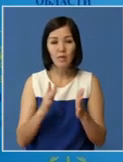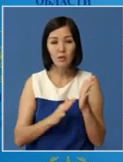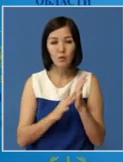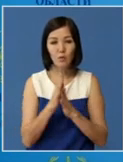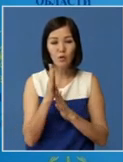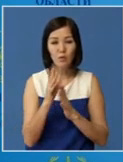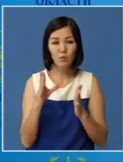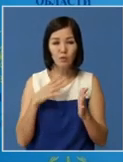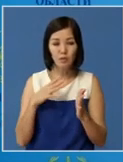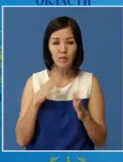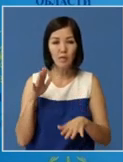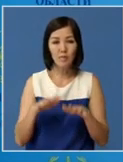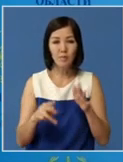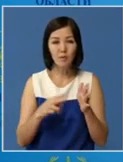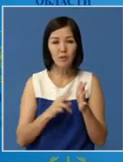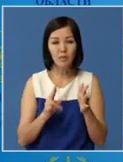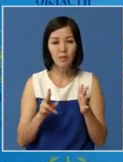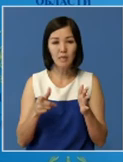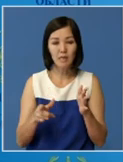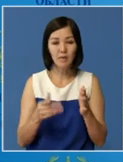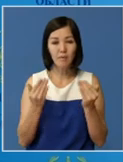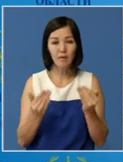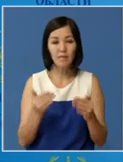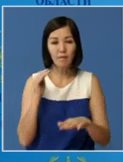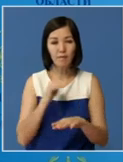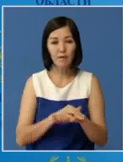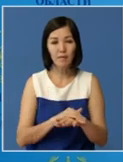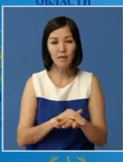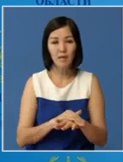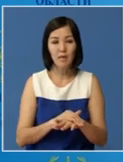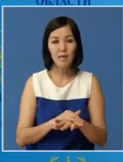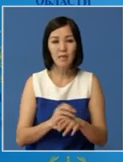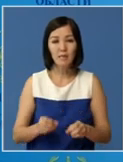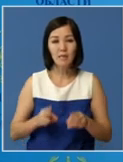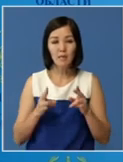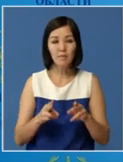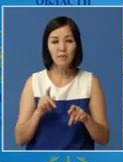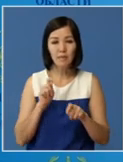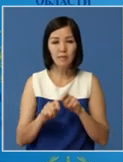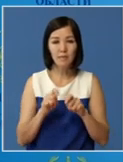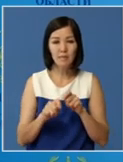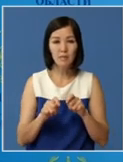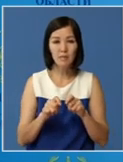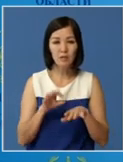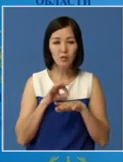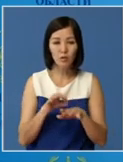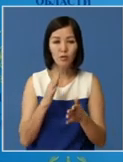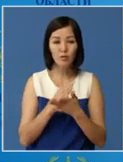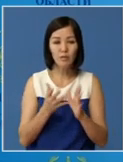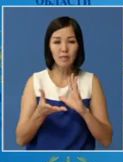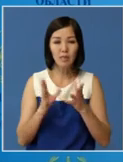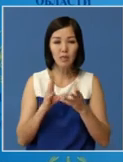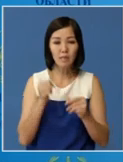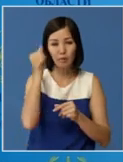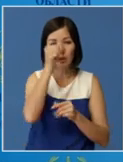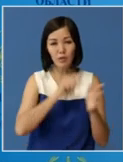жұлынып алынды. Салмағы 7 килограмм болады. Қазір осы факт көрі қылмыстық іс қозғалып, сот алдында тергеу жұмыстары жүргізіліп жатыр. Жалпы жыл басынан